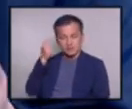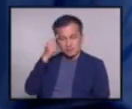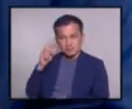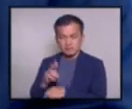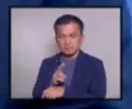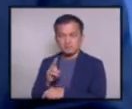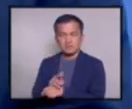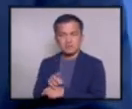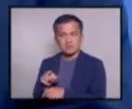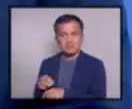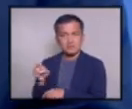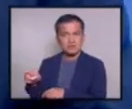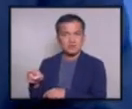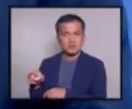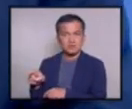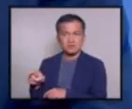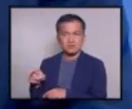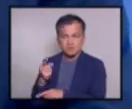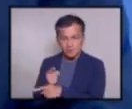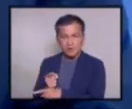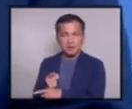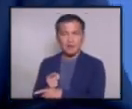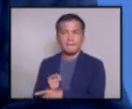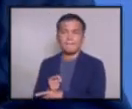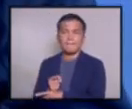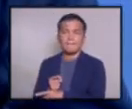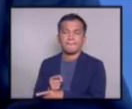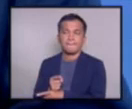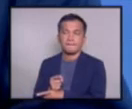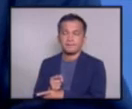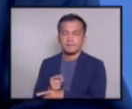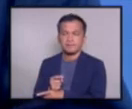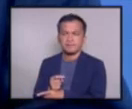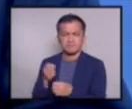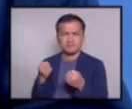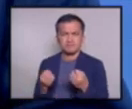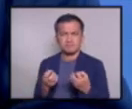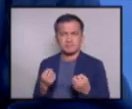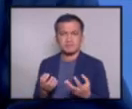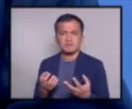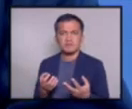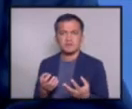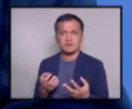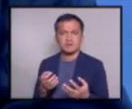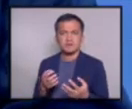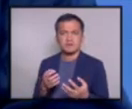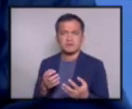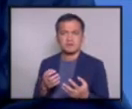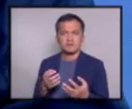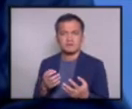ginagamit ng tama, no? Kasi maraming mga